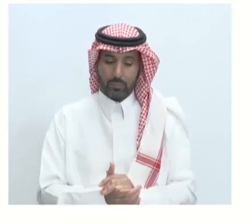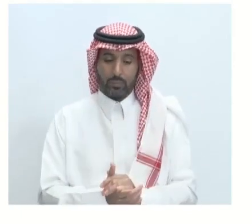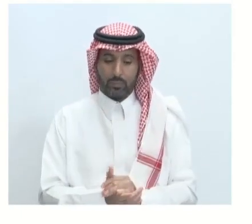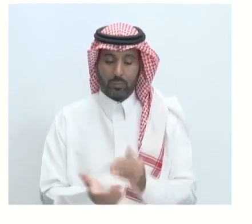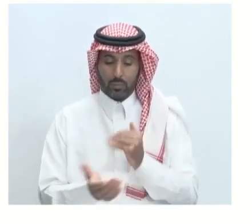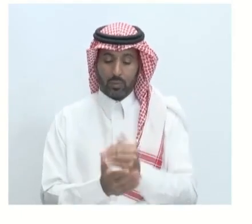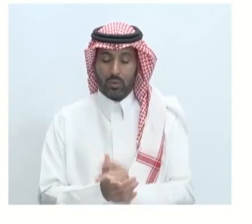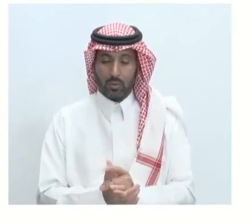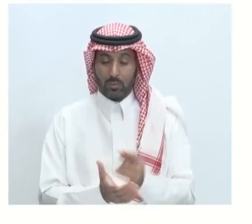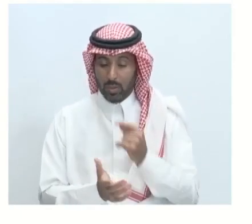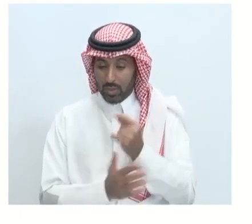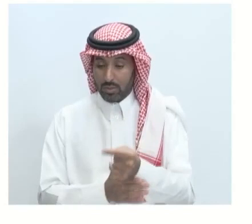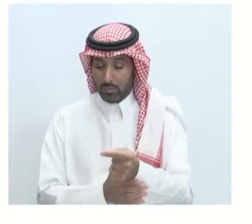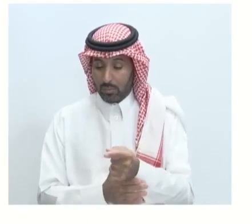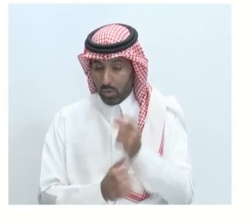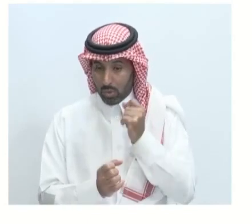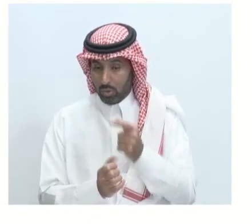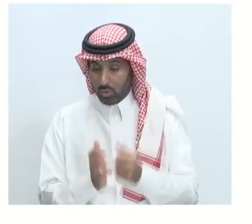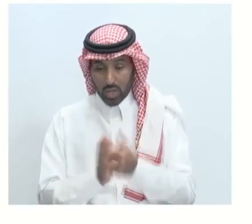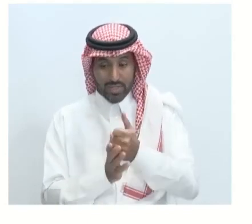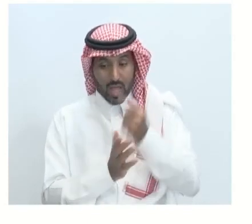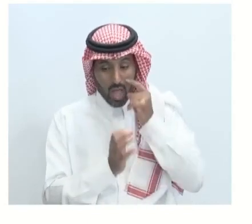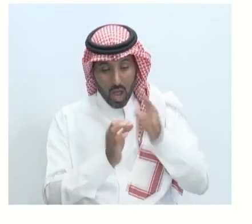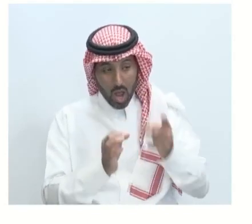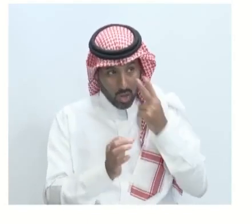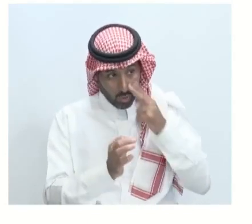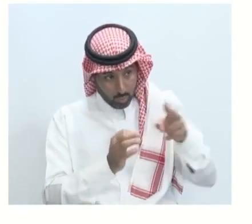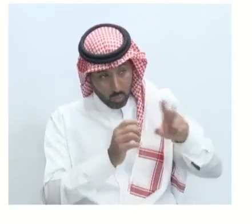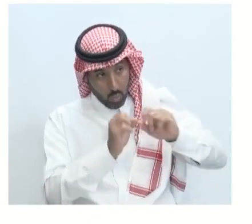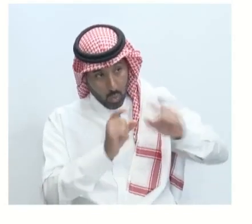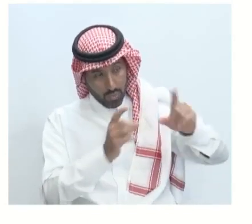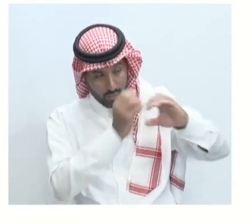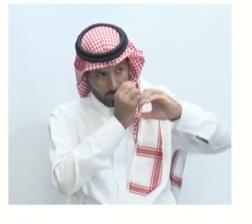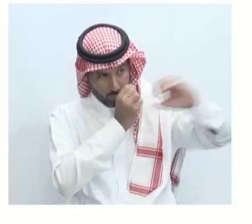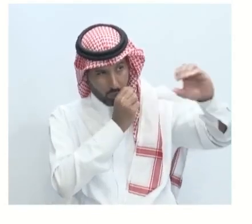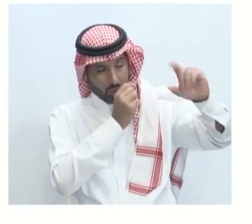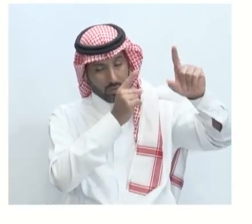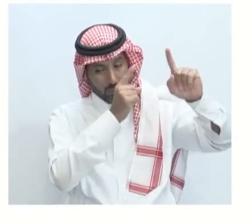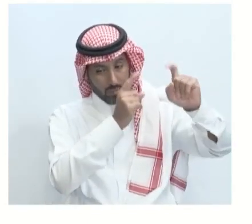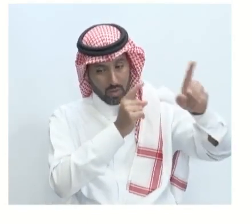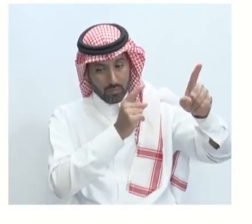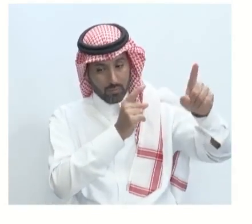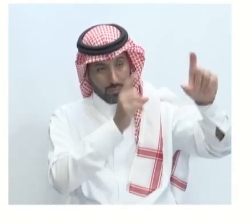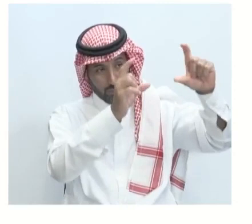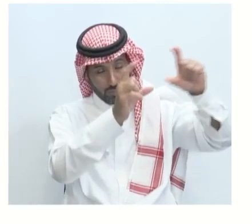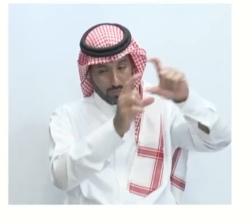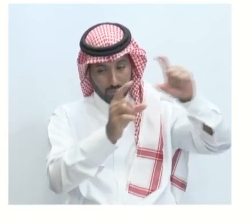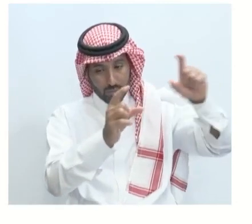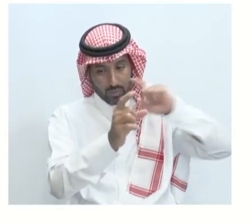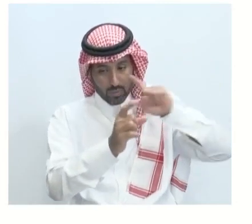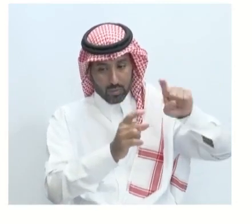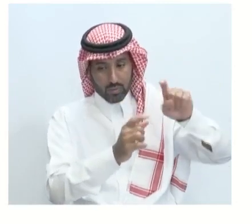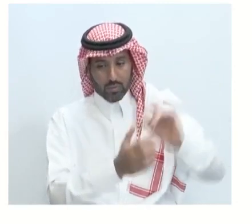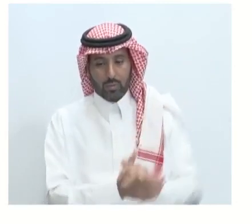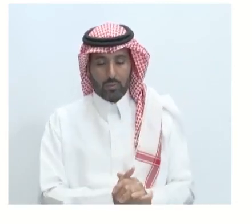بقدره عاليه على الرصد الاجرام السماويه الاجرام السماويه والجرم